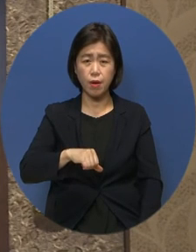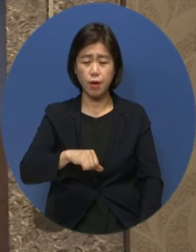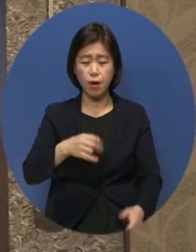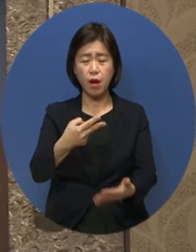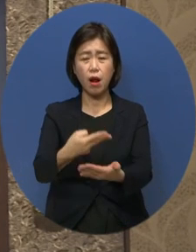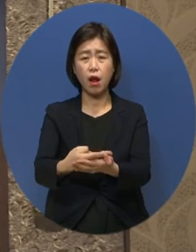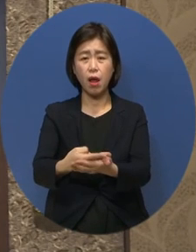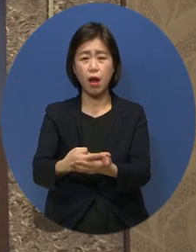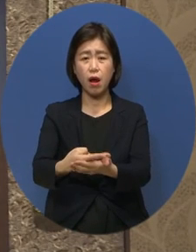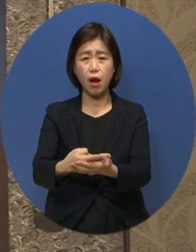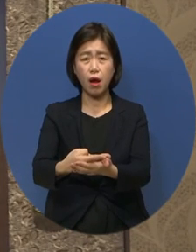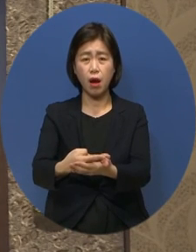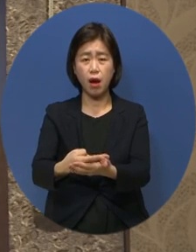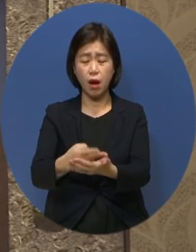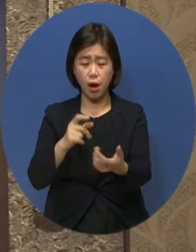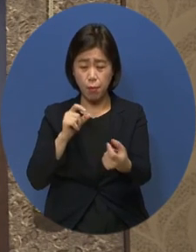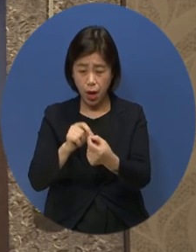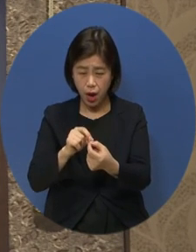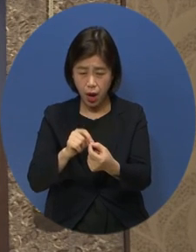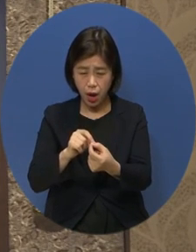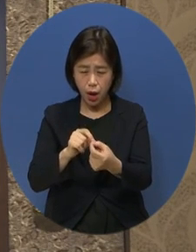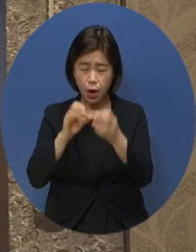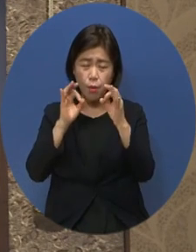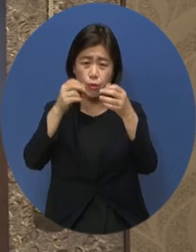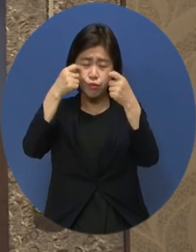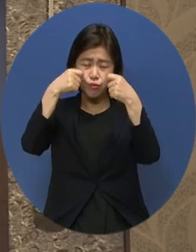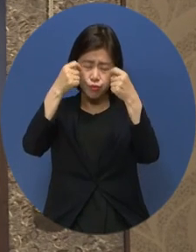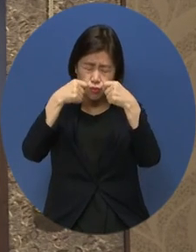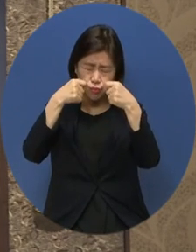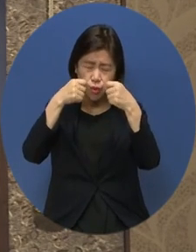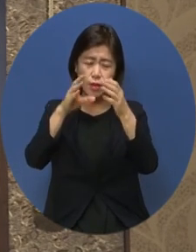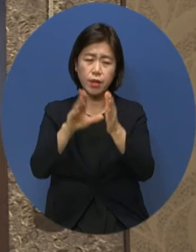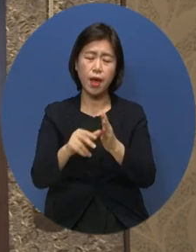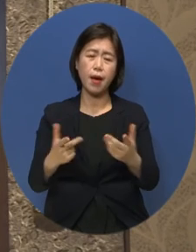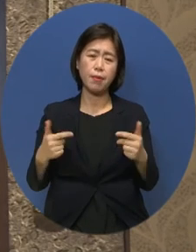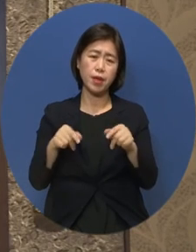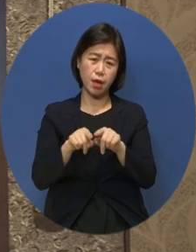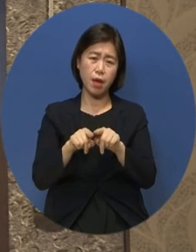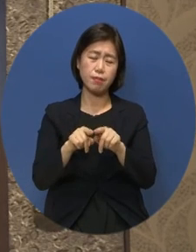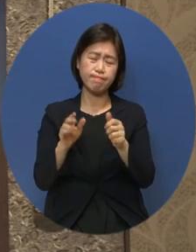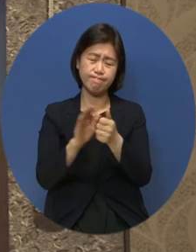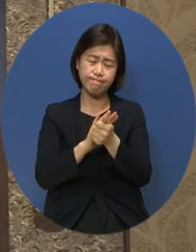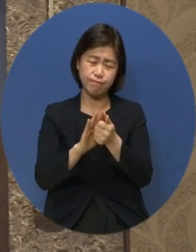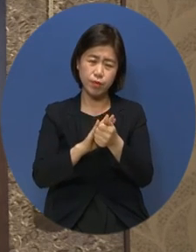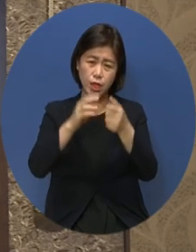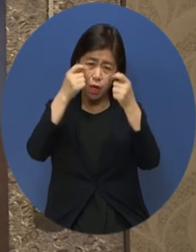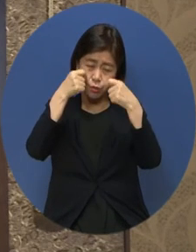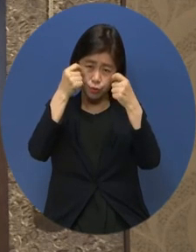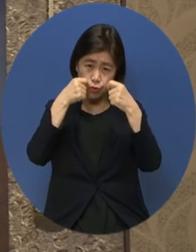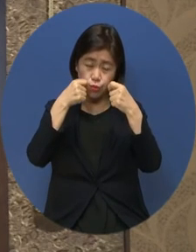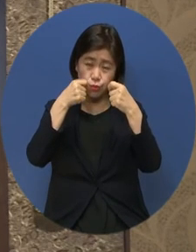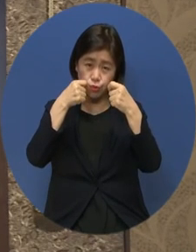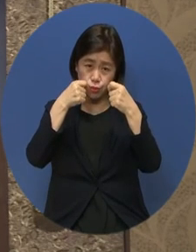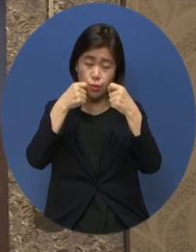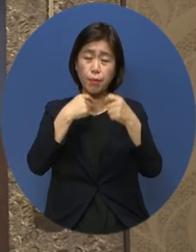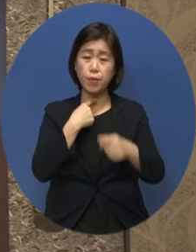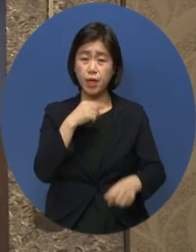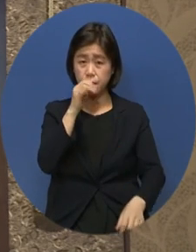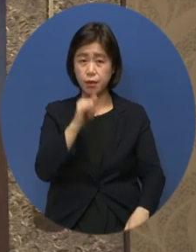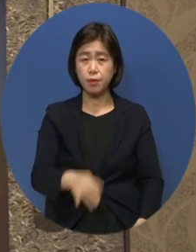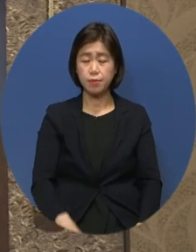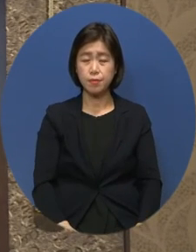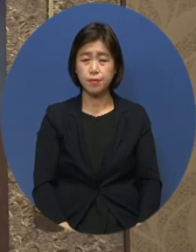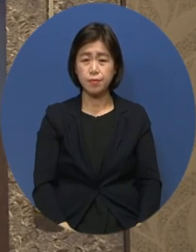오열하는 그 모습 함께 울고 함께 고통을 부 싣고 이런 총체적인 어떤 그 난제들이 세월을